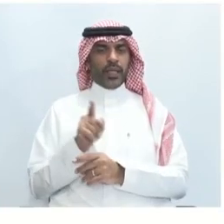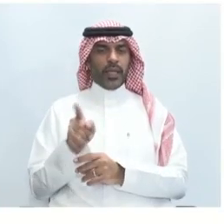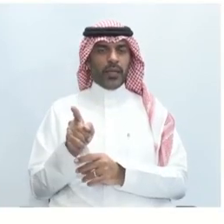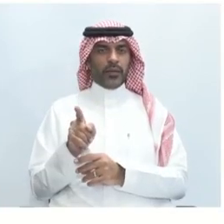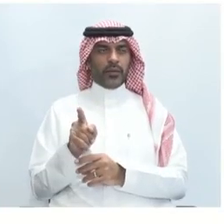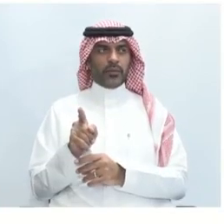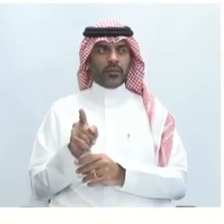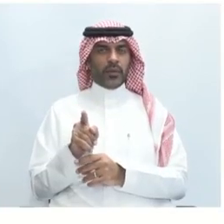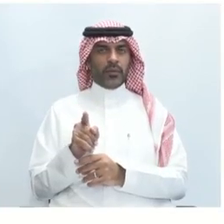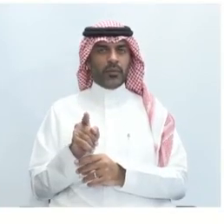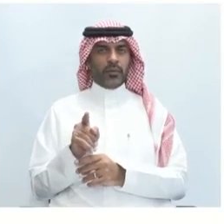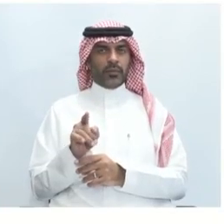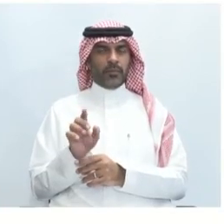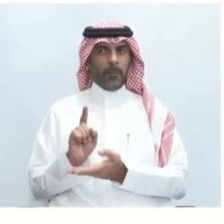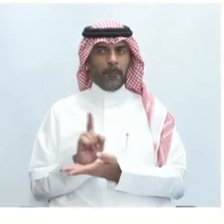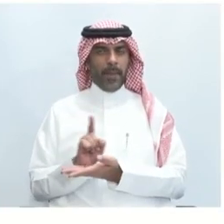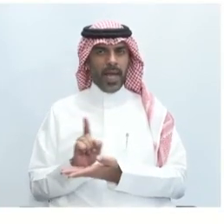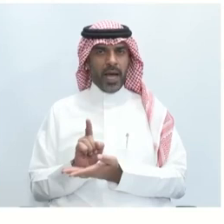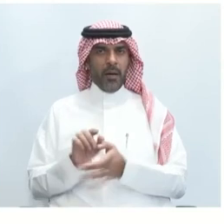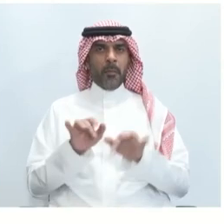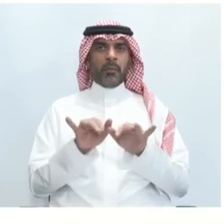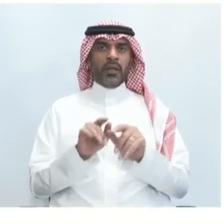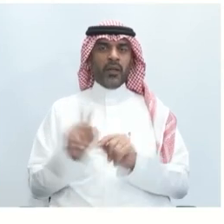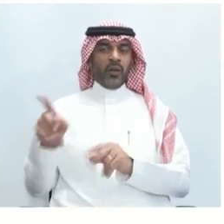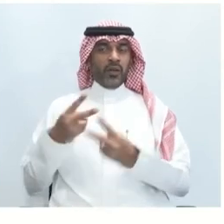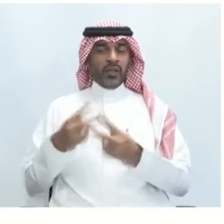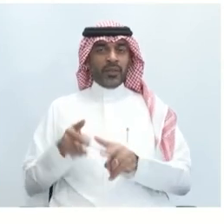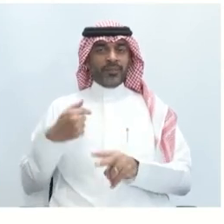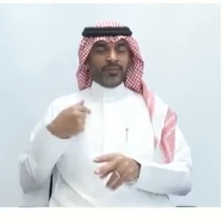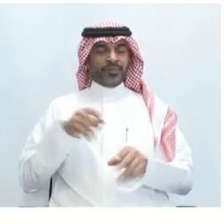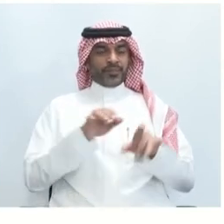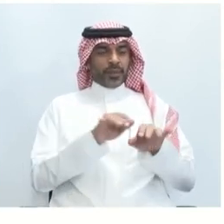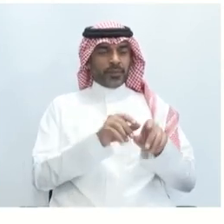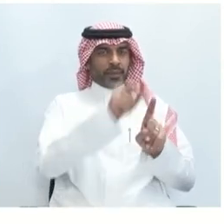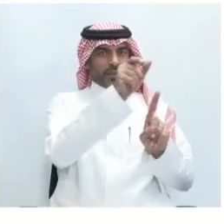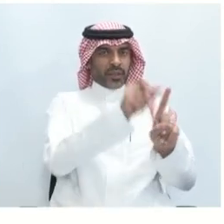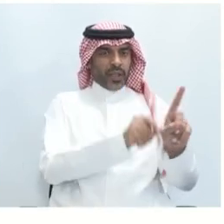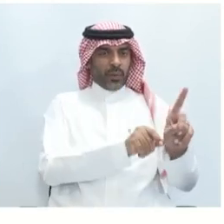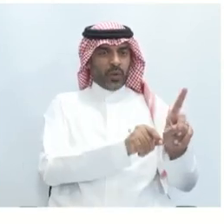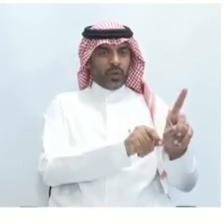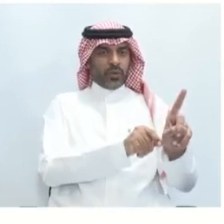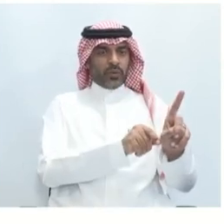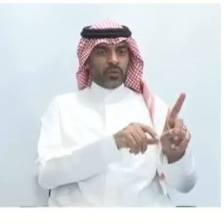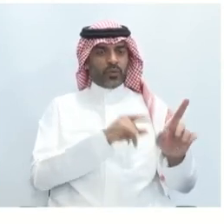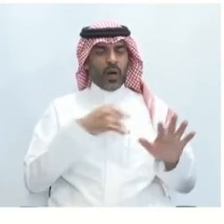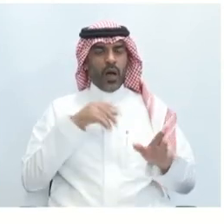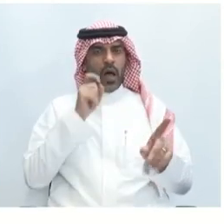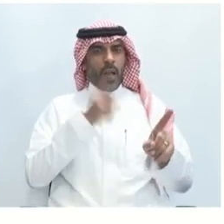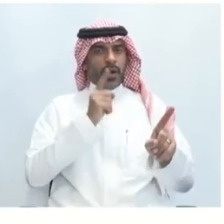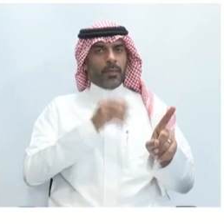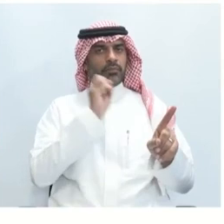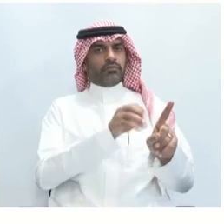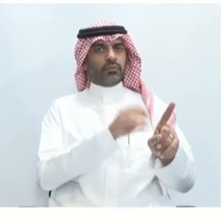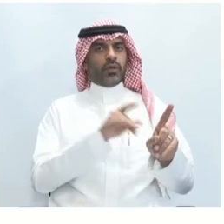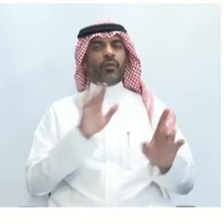بيئه برمجيه تسمح لنا ببرمجه الروبوت ومحاكاته بطريقه مرئيه من خلال استخدام